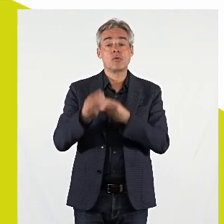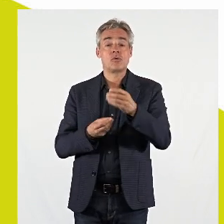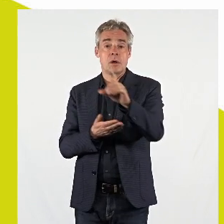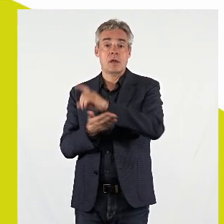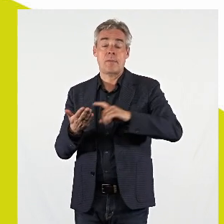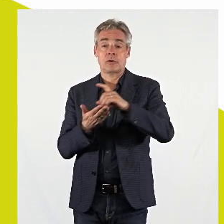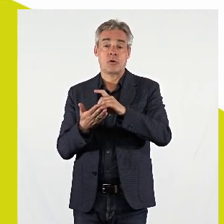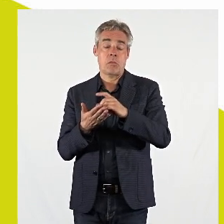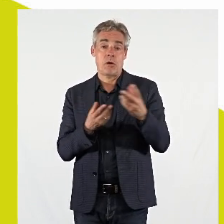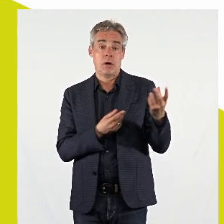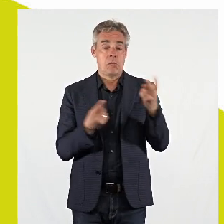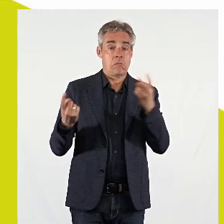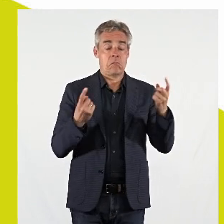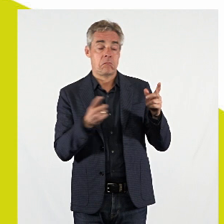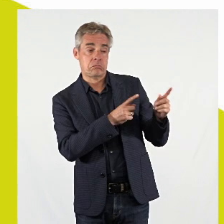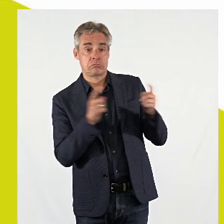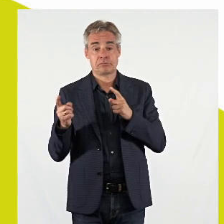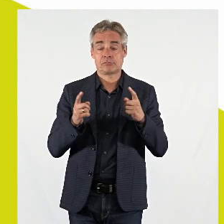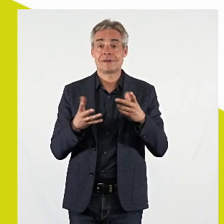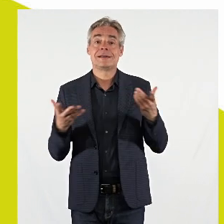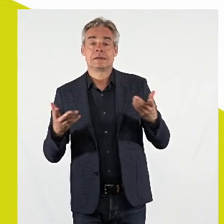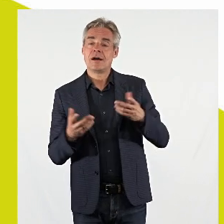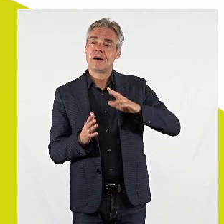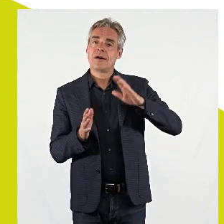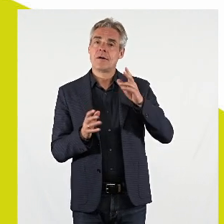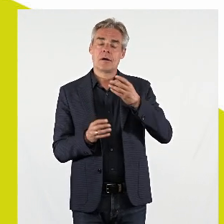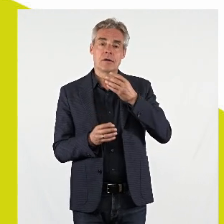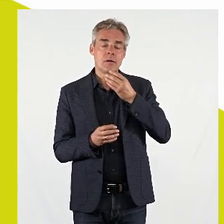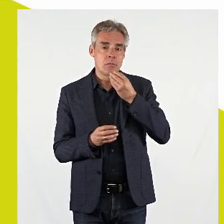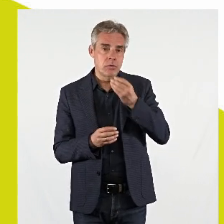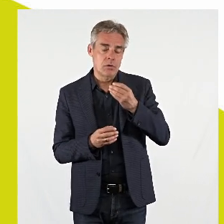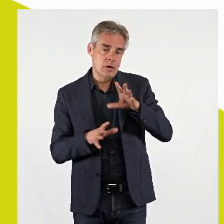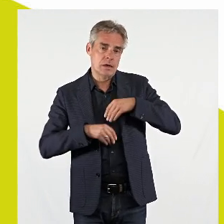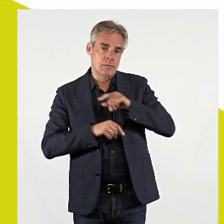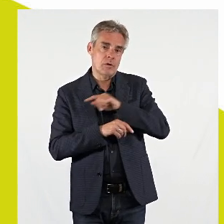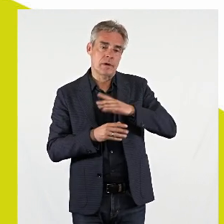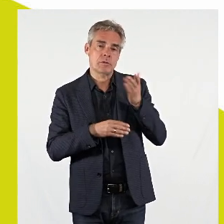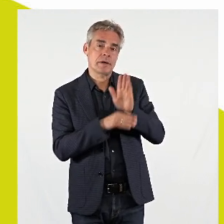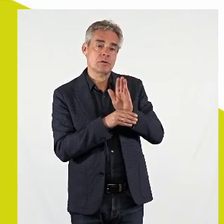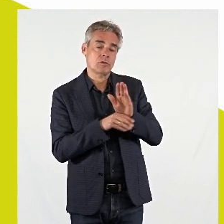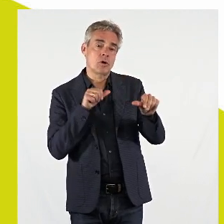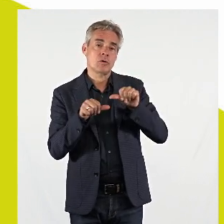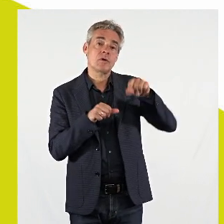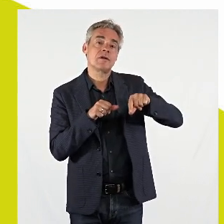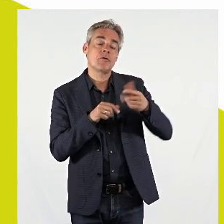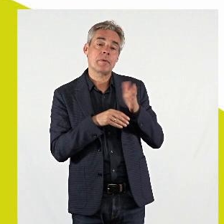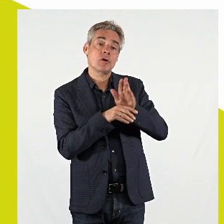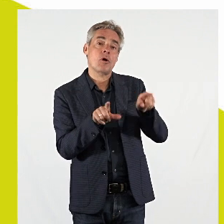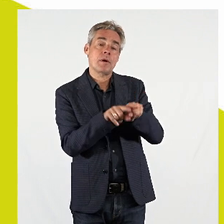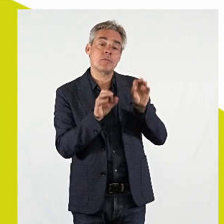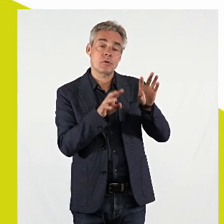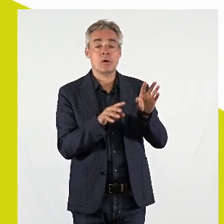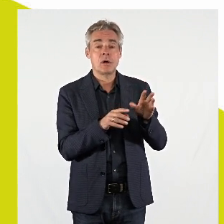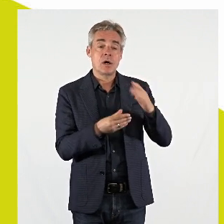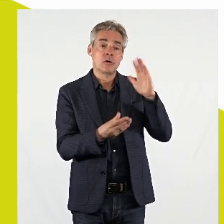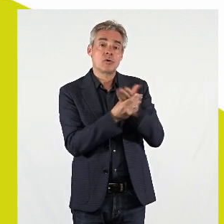y a les deux autorités, soit franchement pas de bon sens ou acceptable qu'il se présente s'il ne peut pas présenter en même temps un DUERP, un document